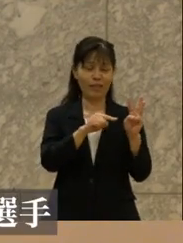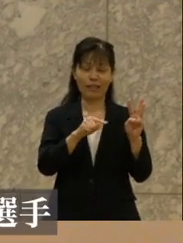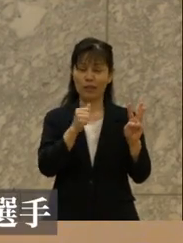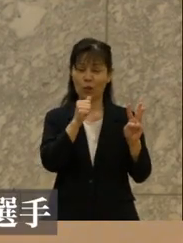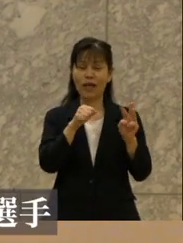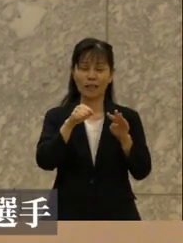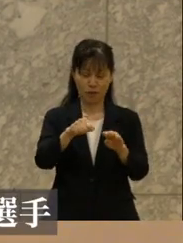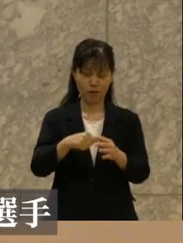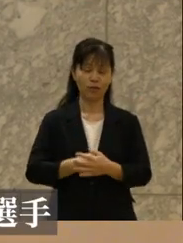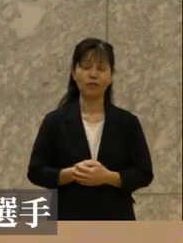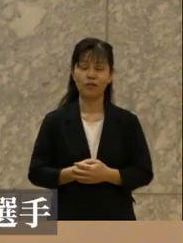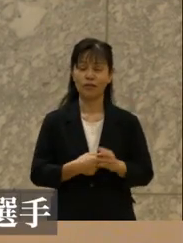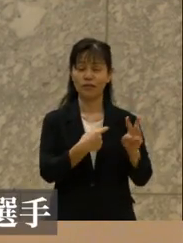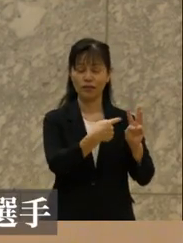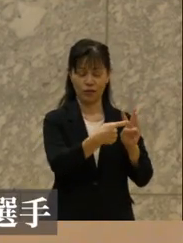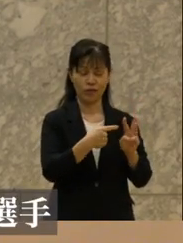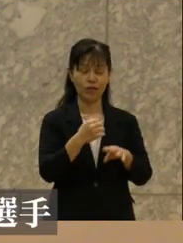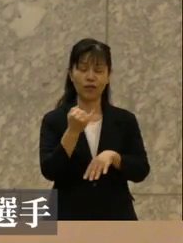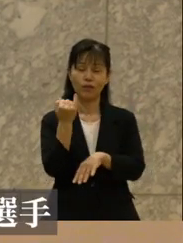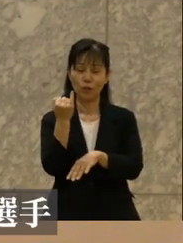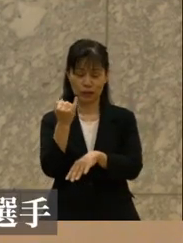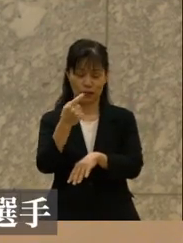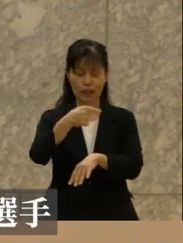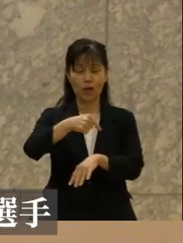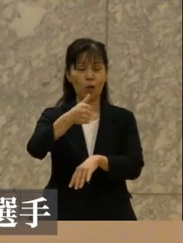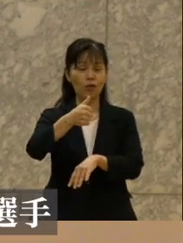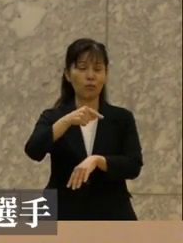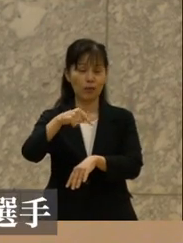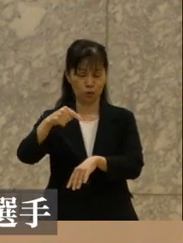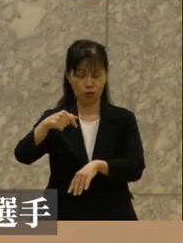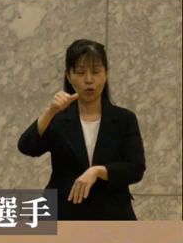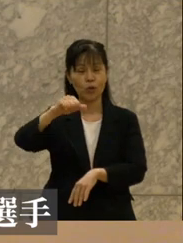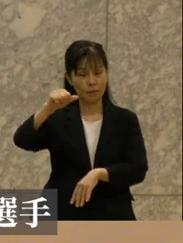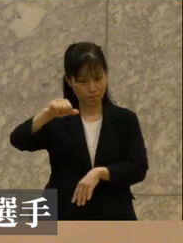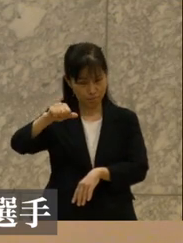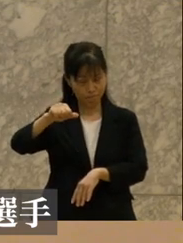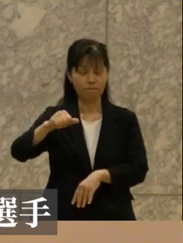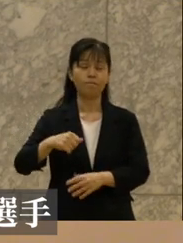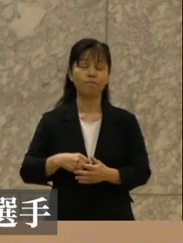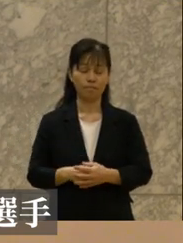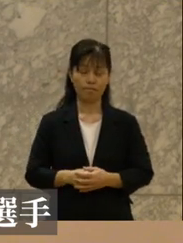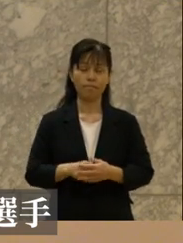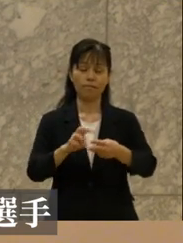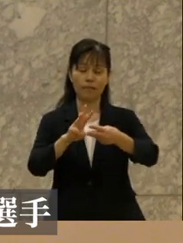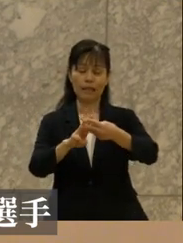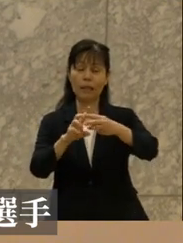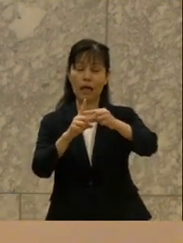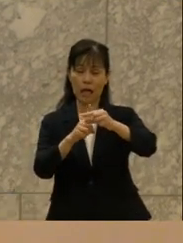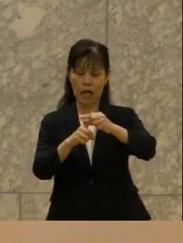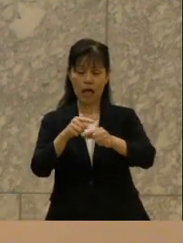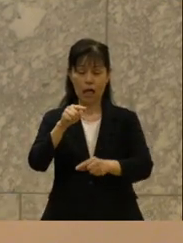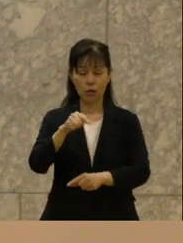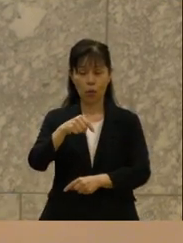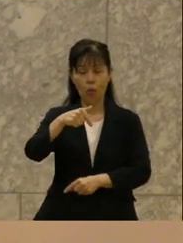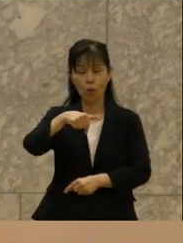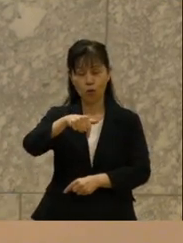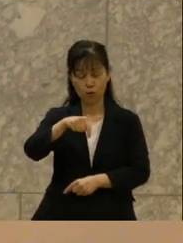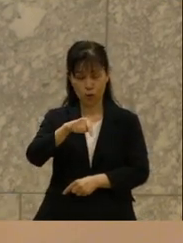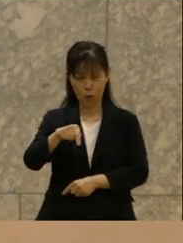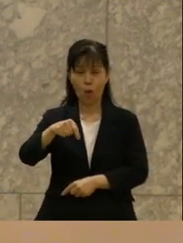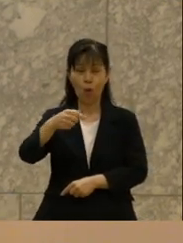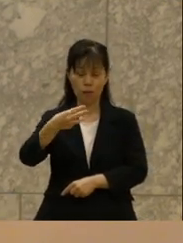ブダペスト大会に出場されました女子1500m5000mの田中希実選手